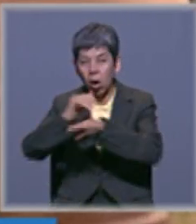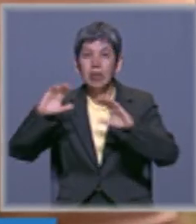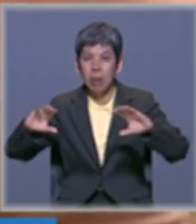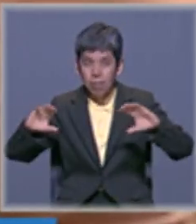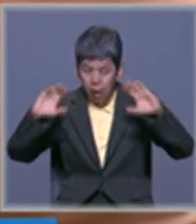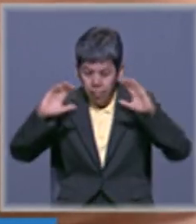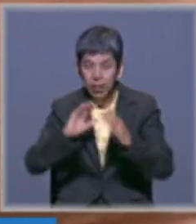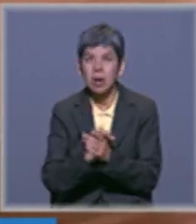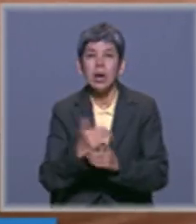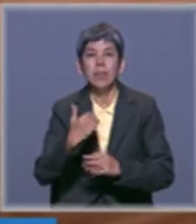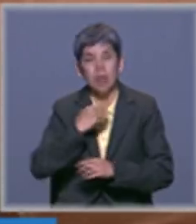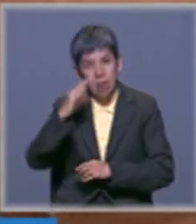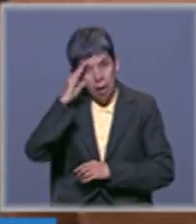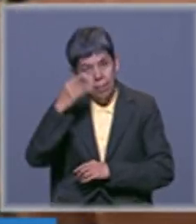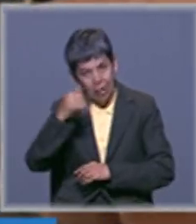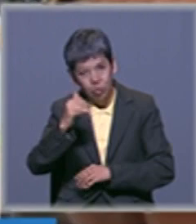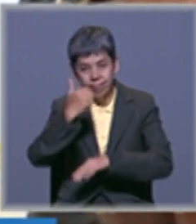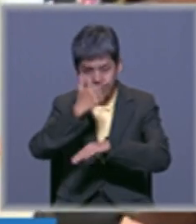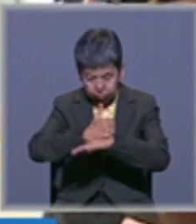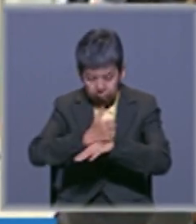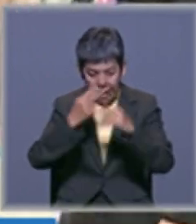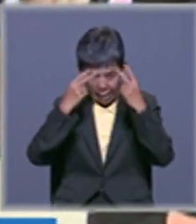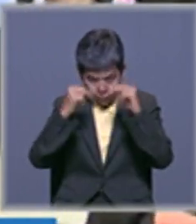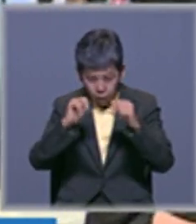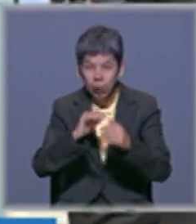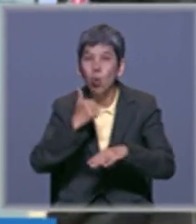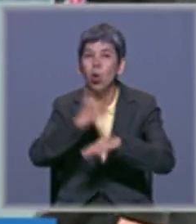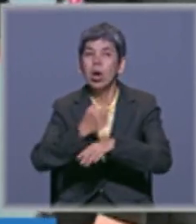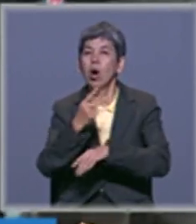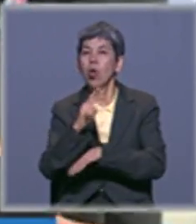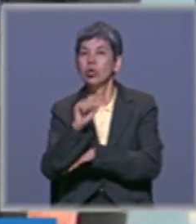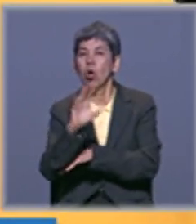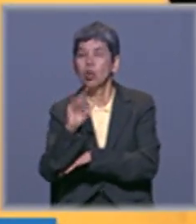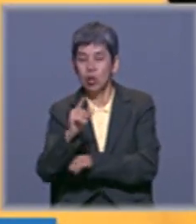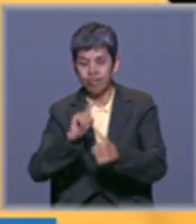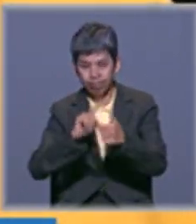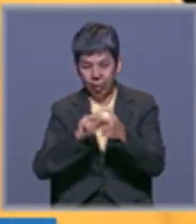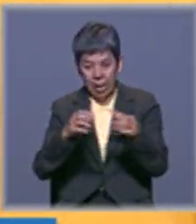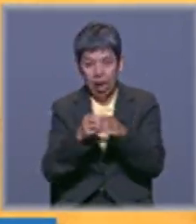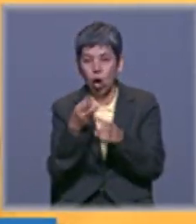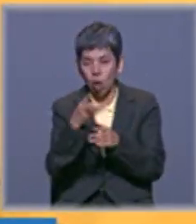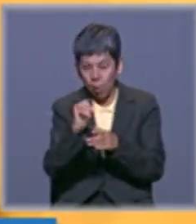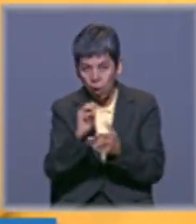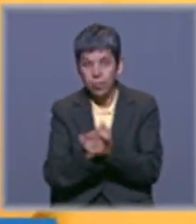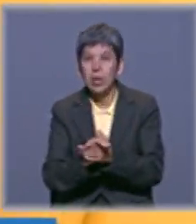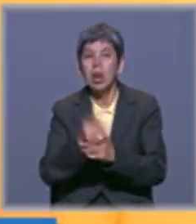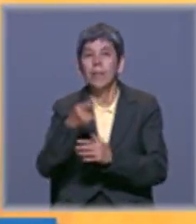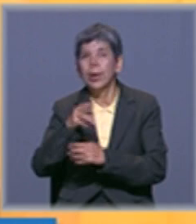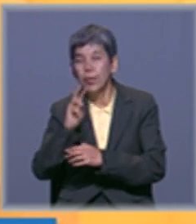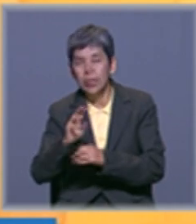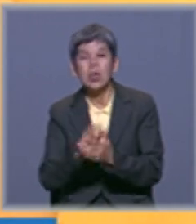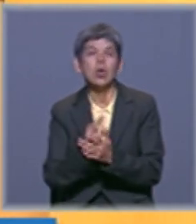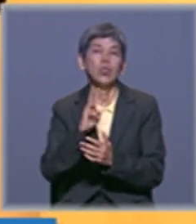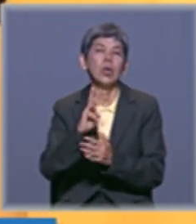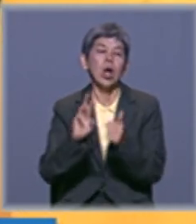นี้ทุกคนเป็นพลเอกประยุทธ์จันทร์โอชานายกรัฐมนตรีและหัวหน้าคสช.นะครับคณะรัฐมนตรีเองพลเอกประวิตรวงษ์สุวรรณนายวิษณุ